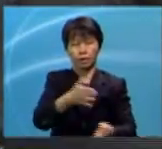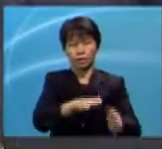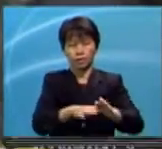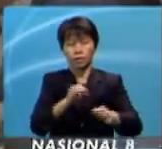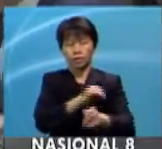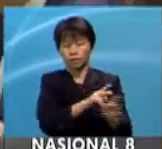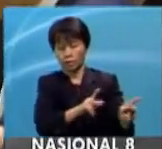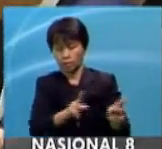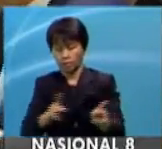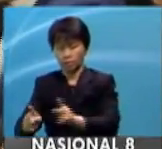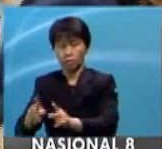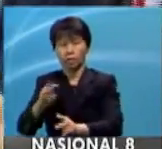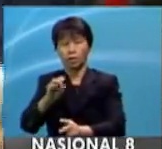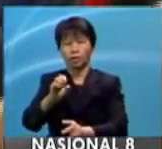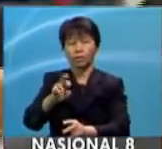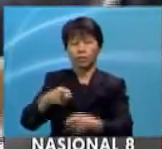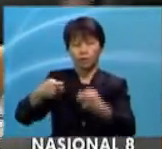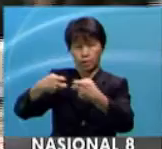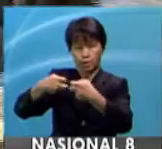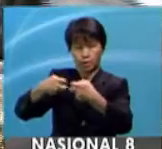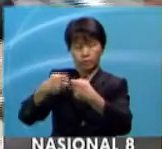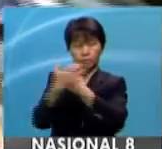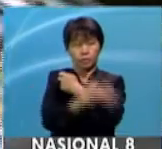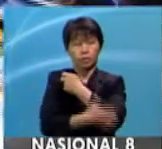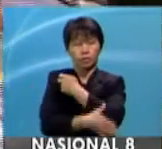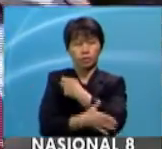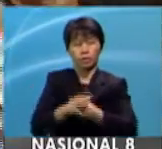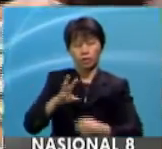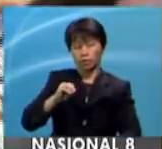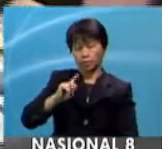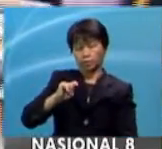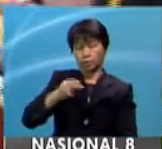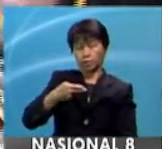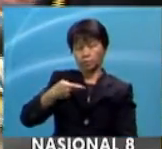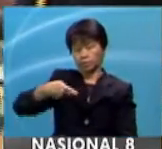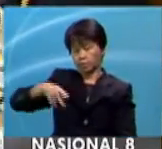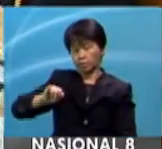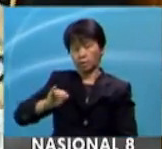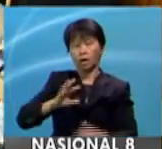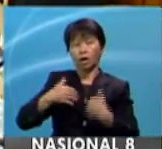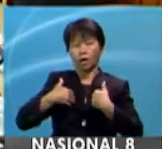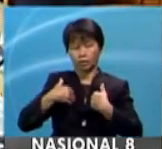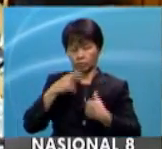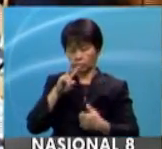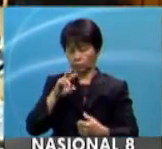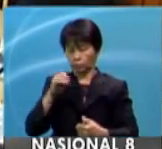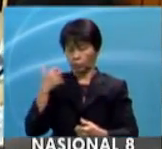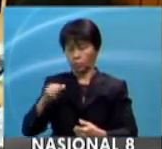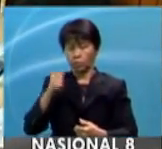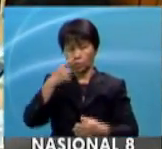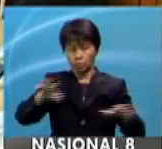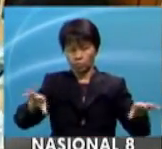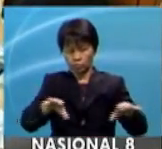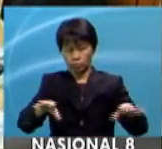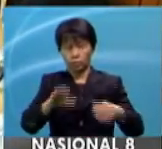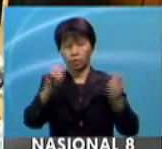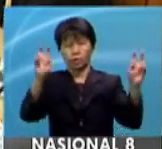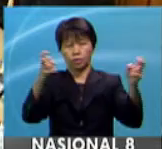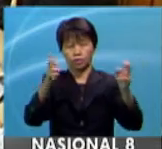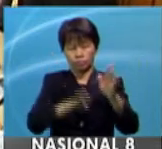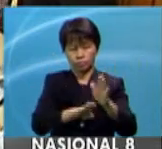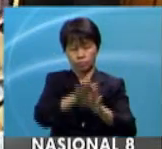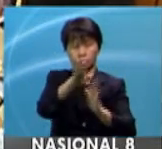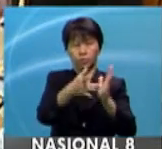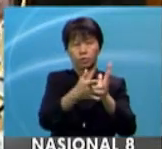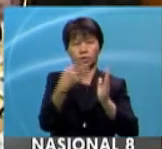tindakan mobiliti elektrik negara. MTHPI diwujudkan pada tahun 2010 bagi merangka agenda pembangunan